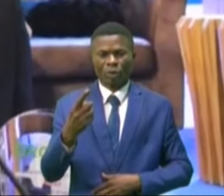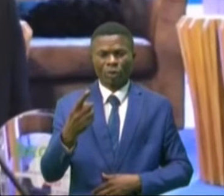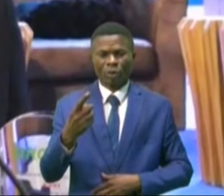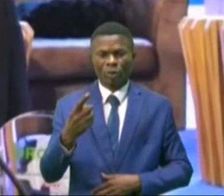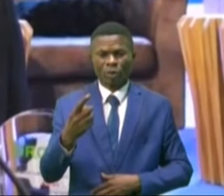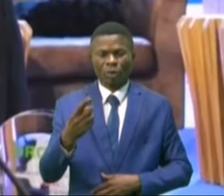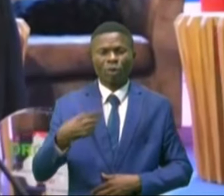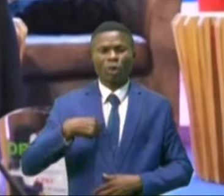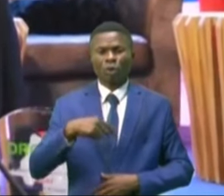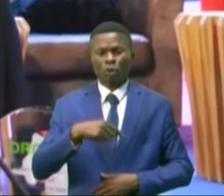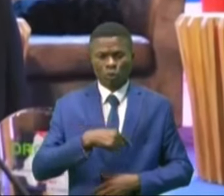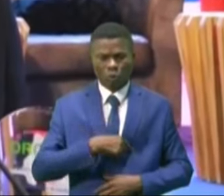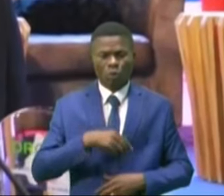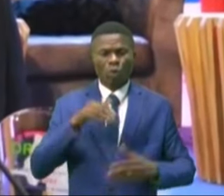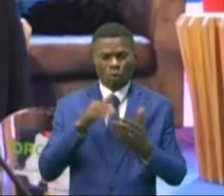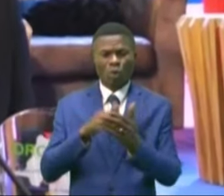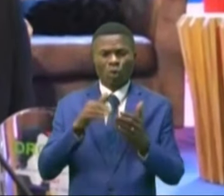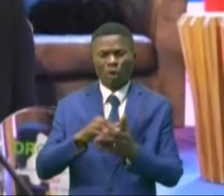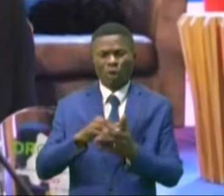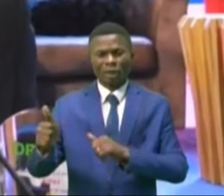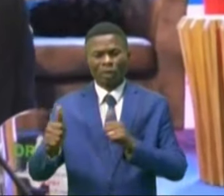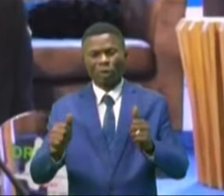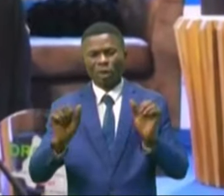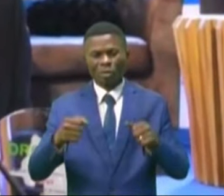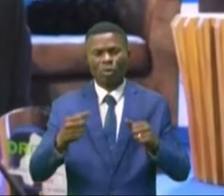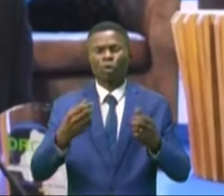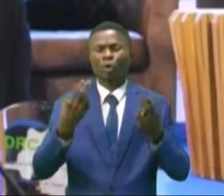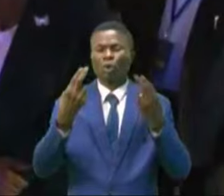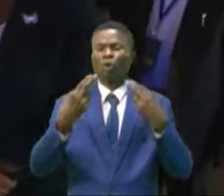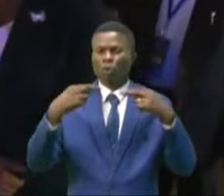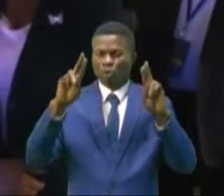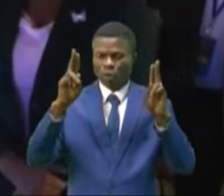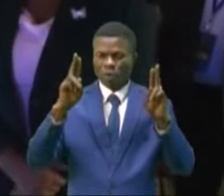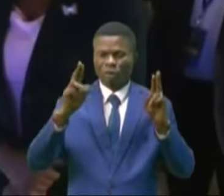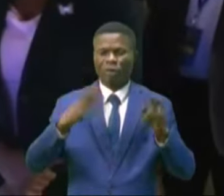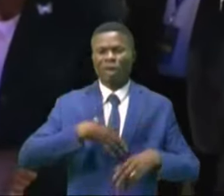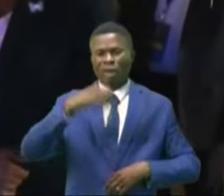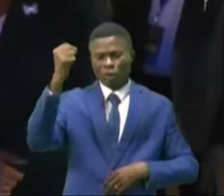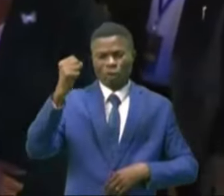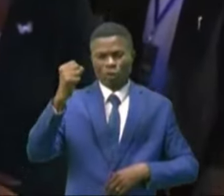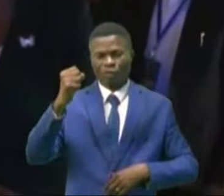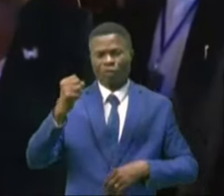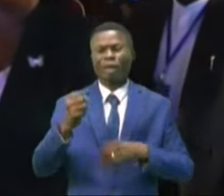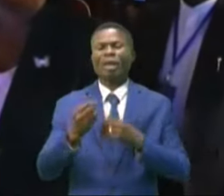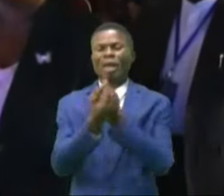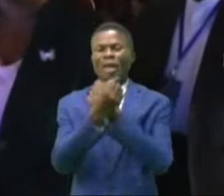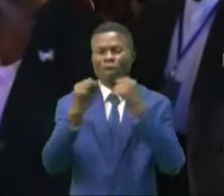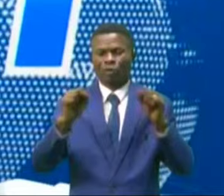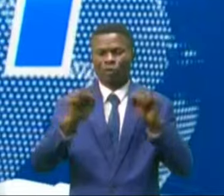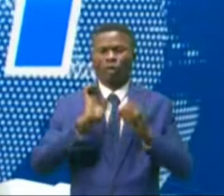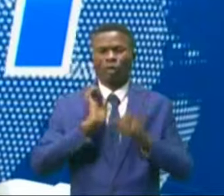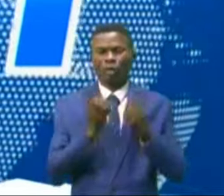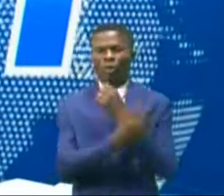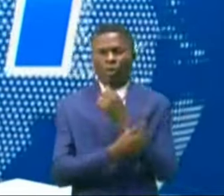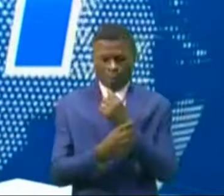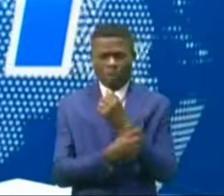faisons-nous confiance. Et je crois que nous pouvons relever le défi. Ces assises se sont clôturées dans une ambiance conviviale.